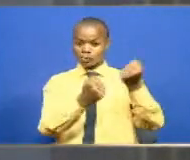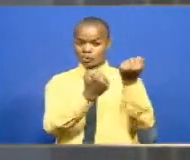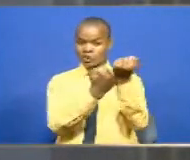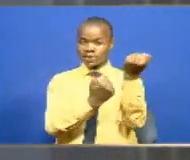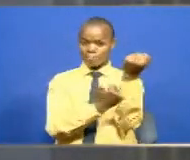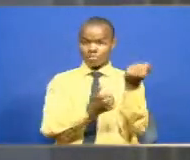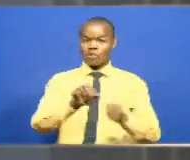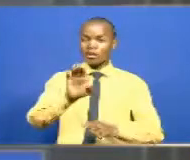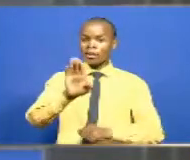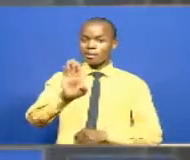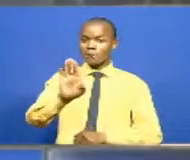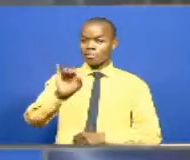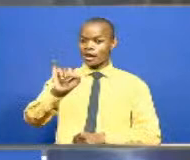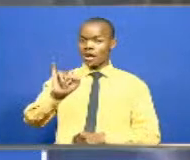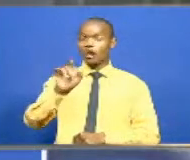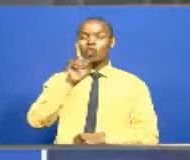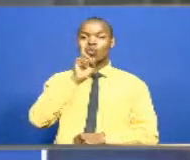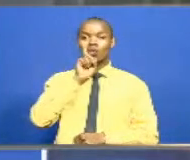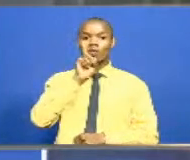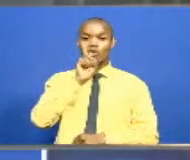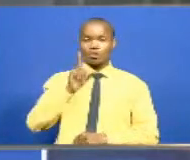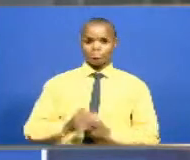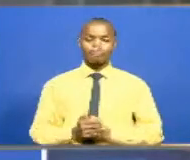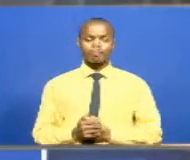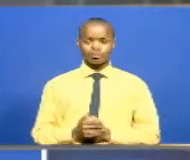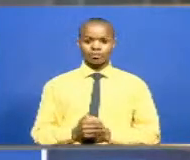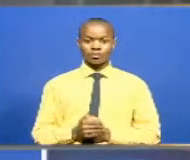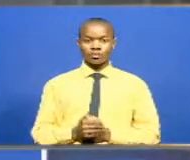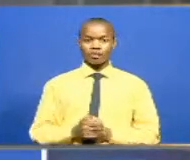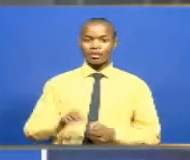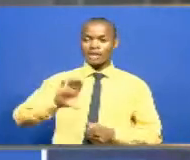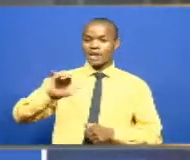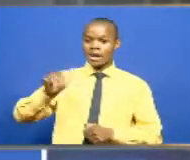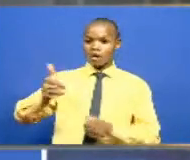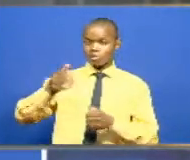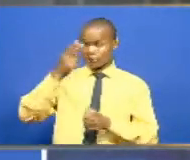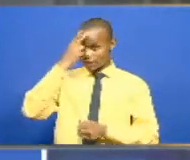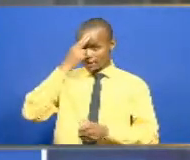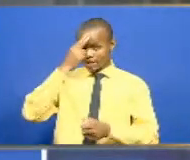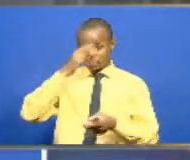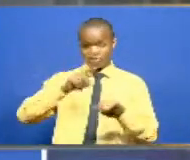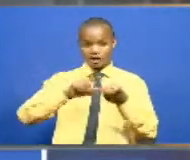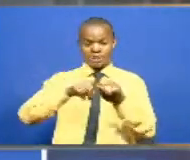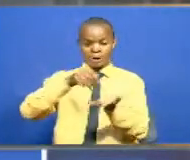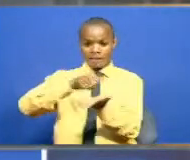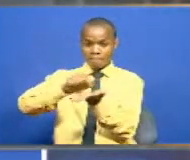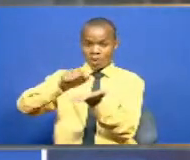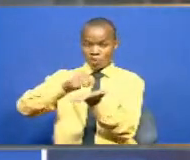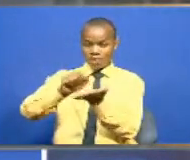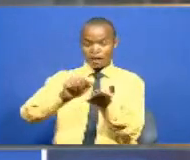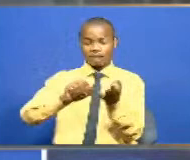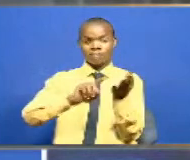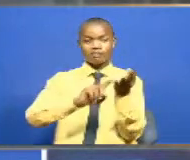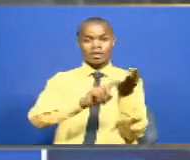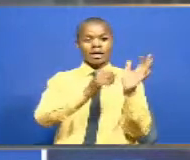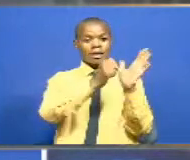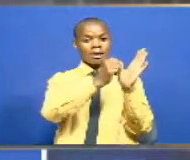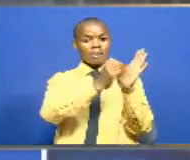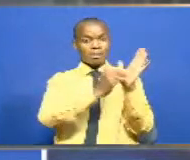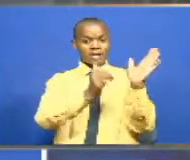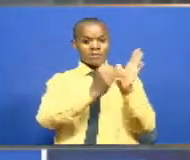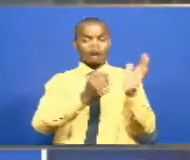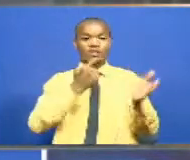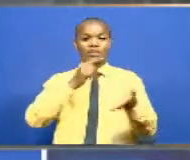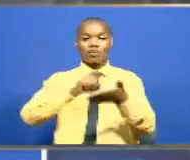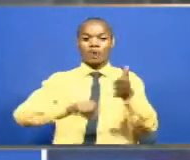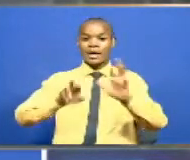mwaka 2020 hapo kesho. Mabunge ya kaunti za Narok, Makueni na Machakos yamesema yako tayari kuunga mkono